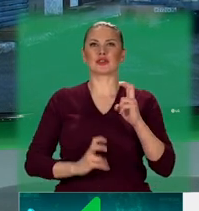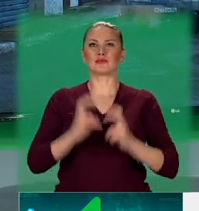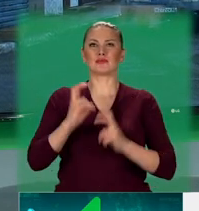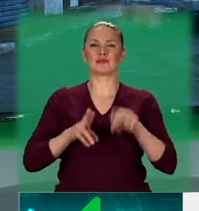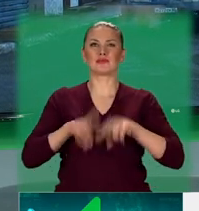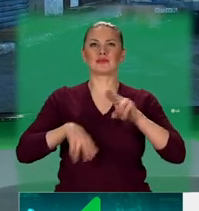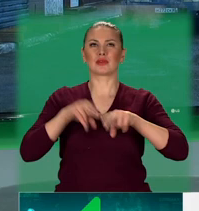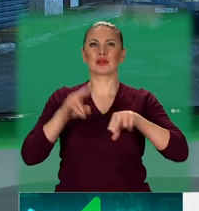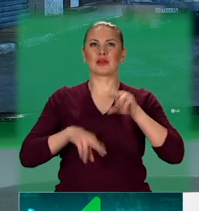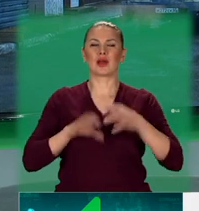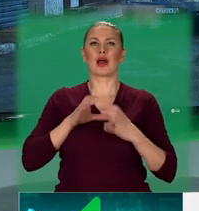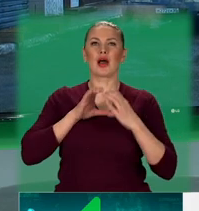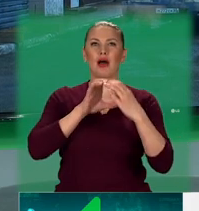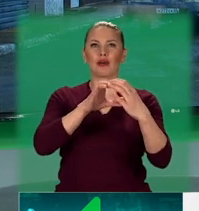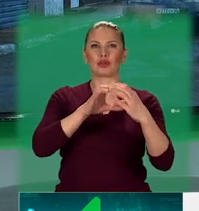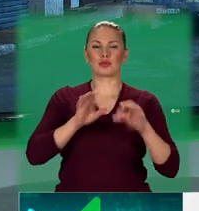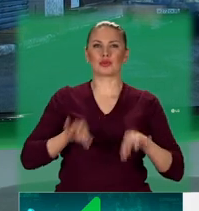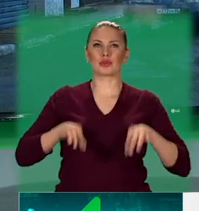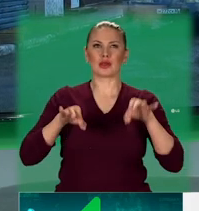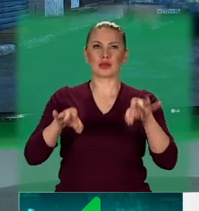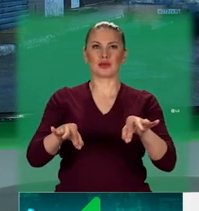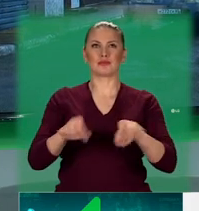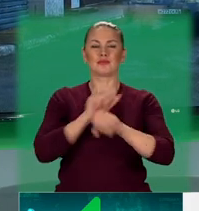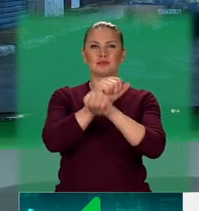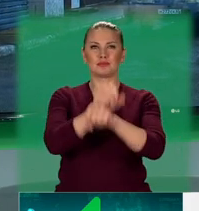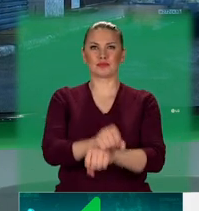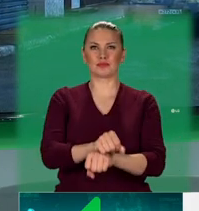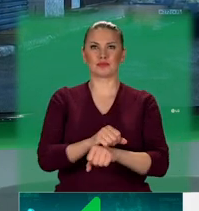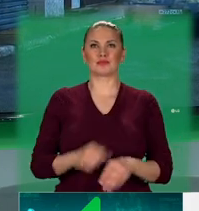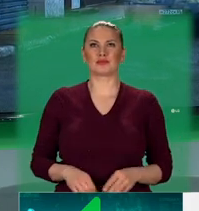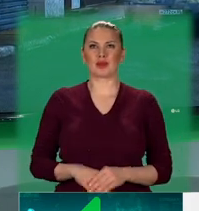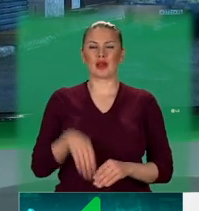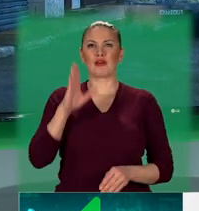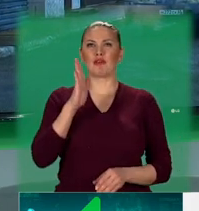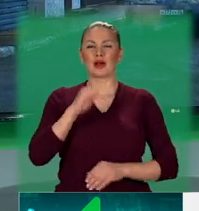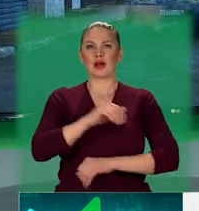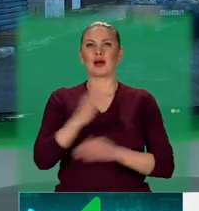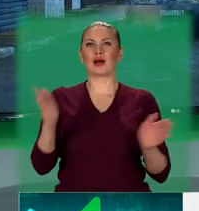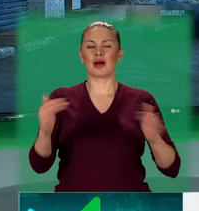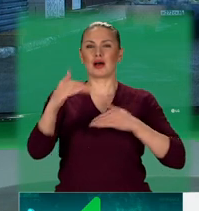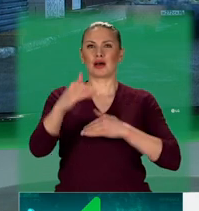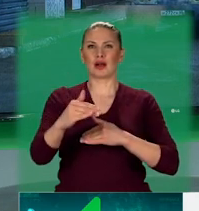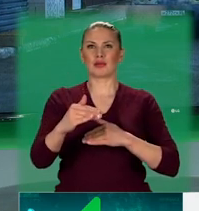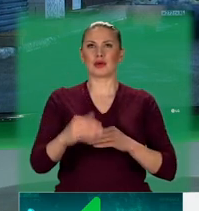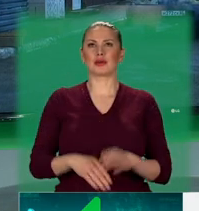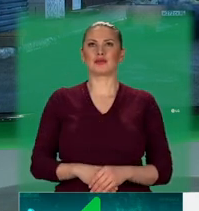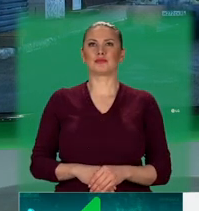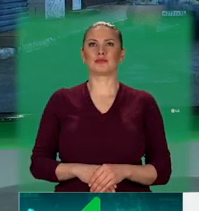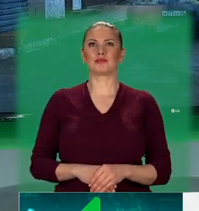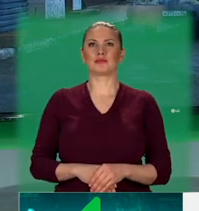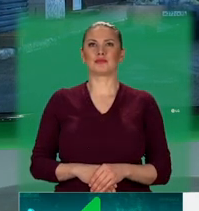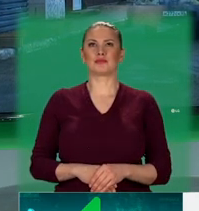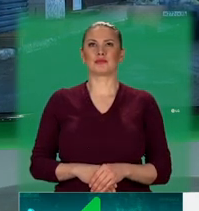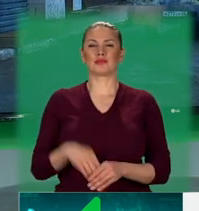Это проект, который создали сами горожане в рамках инициативного бюджетирования. Мини-вокзал будет оснащен всеми удобствами и вмещать в себя